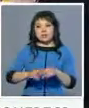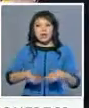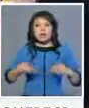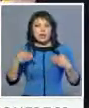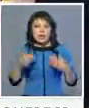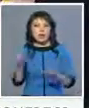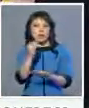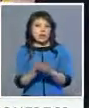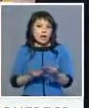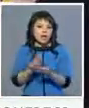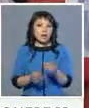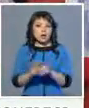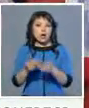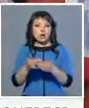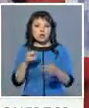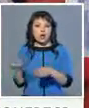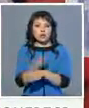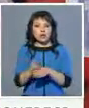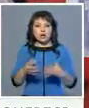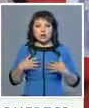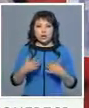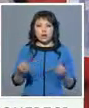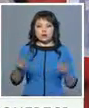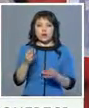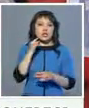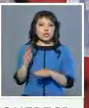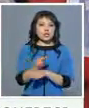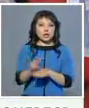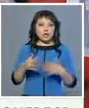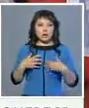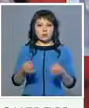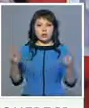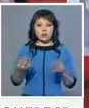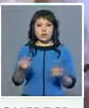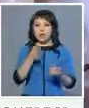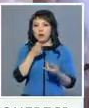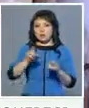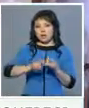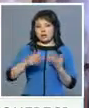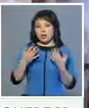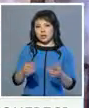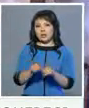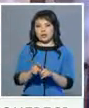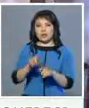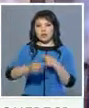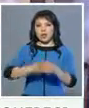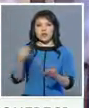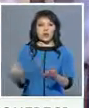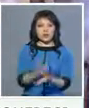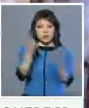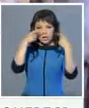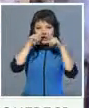кеңеске жиналғандар аурудың алдын алуды күшейту керектігін айтты. Халықаралық стандартқа сай заманауи әдістерді сақтай отырып, жаңа